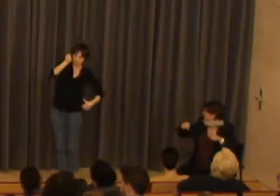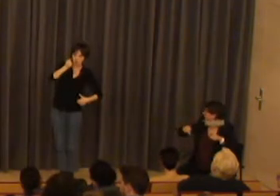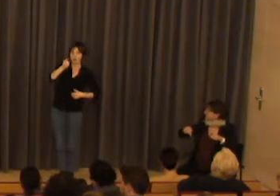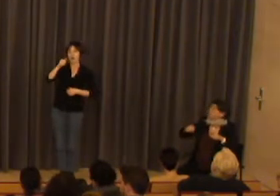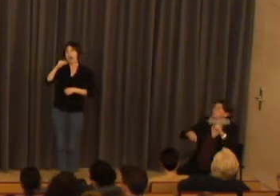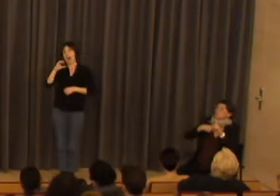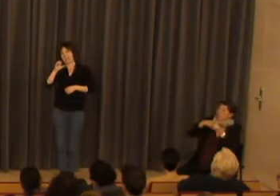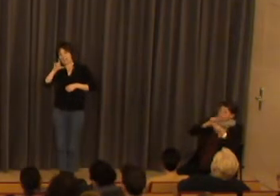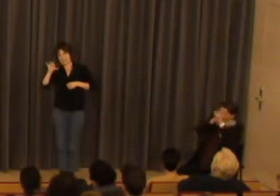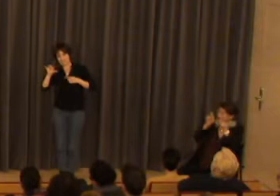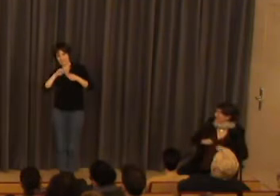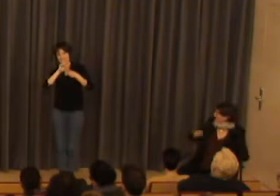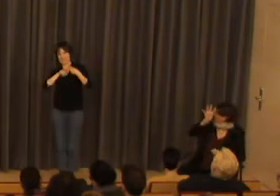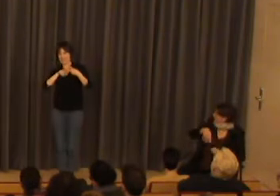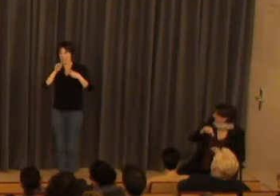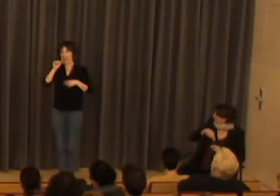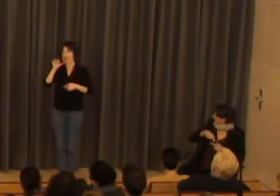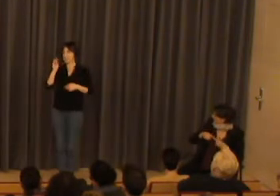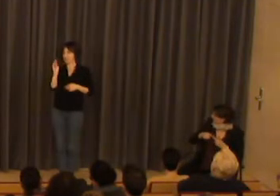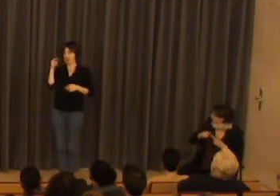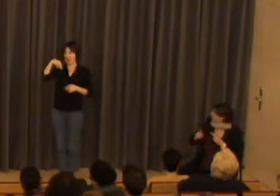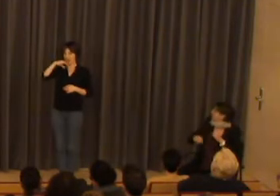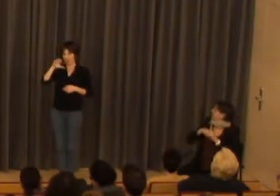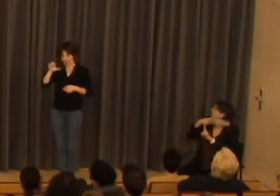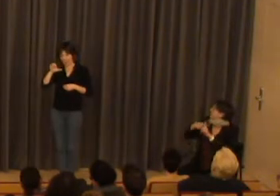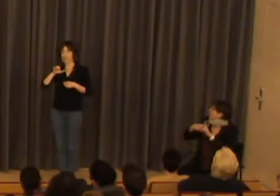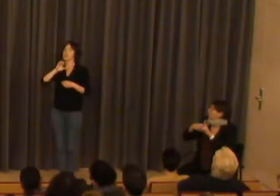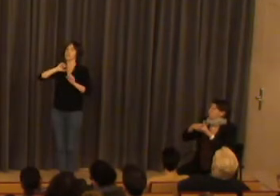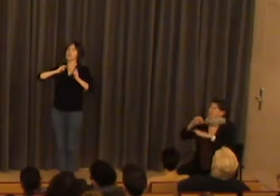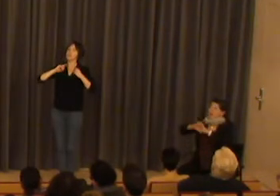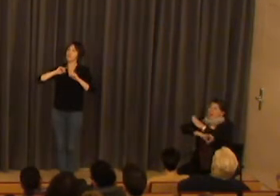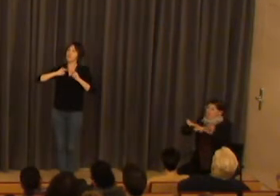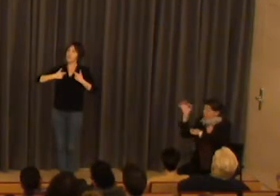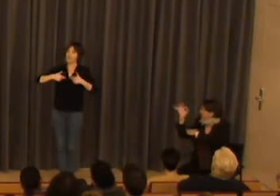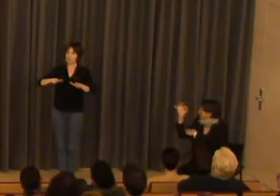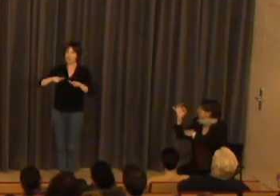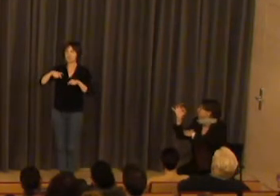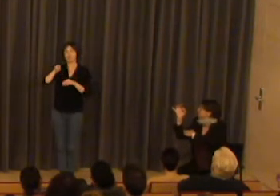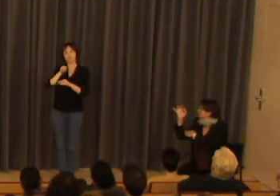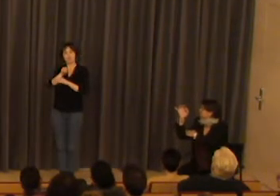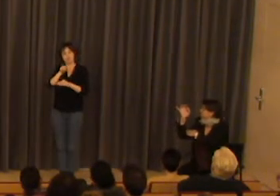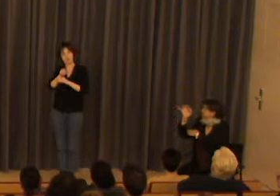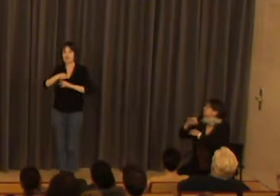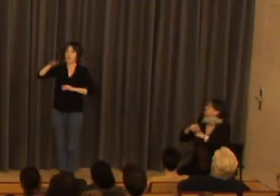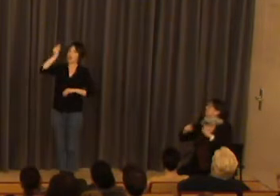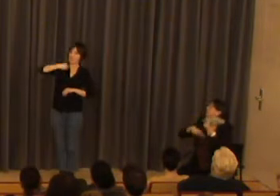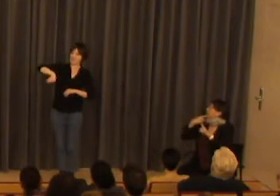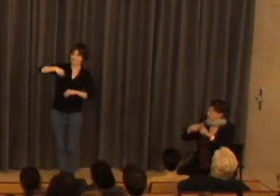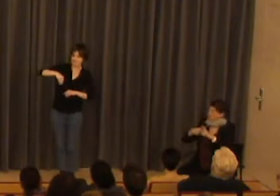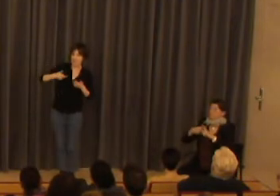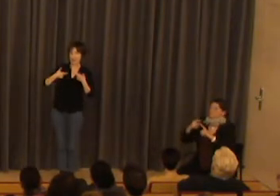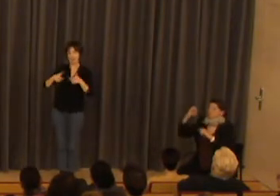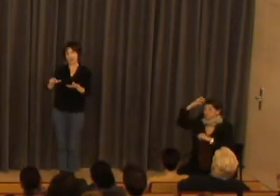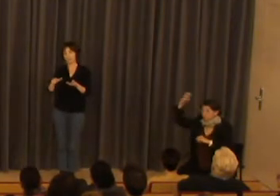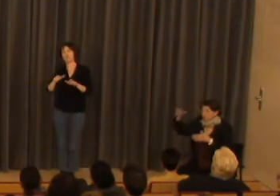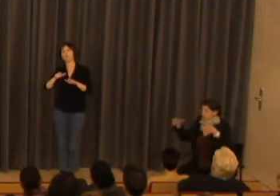ASILS, ESPANCE, el Departament d'Ensenyament, el Departament de Treball, Afers Socials, Presidència, és a dir,